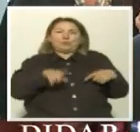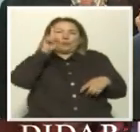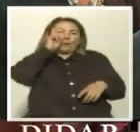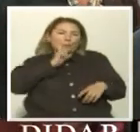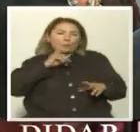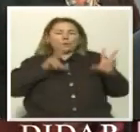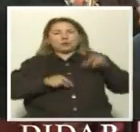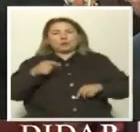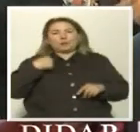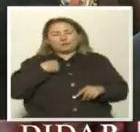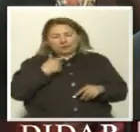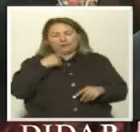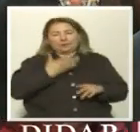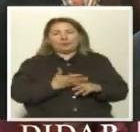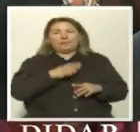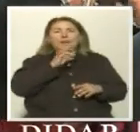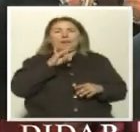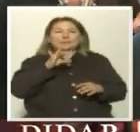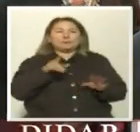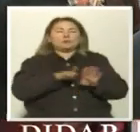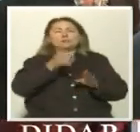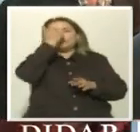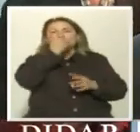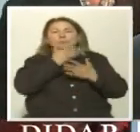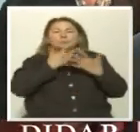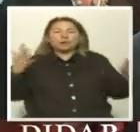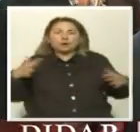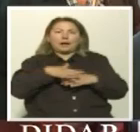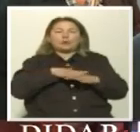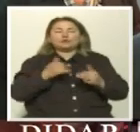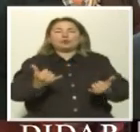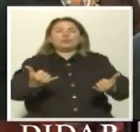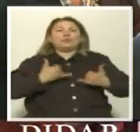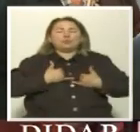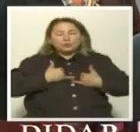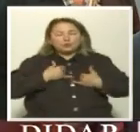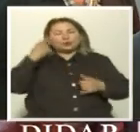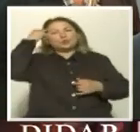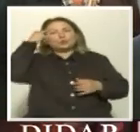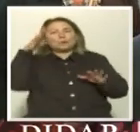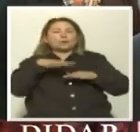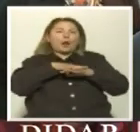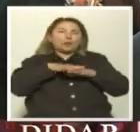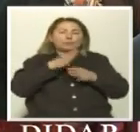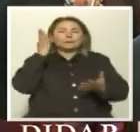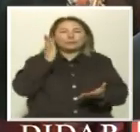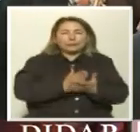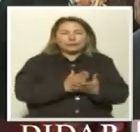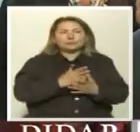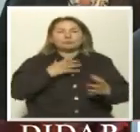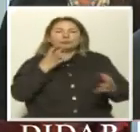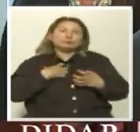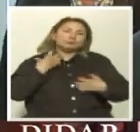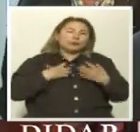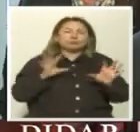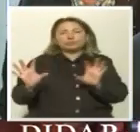деп ойлаймын. Флайарыстан компаниясына мың алғыс, осындай халық үшін ыңғайлы, қолайлы, керекті дүниелерді алып келіп